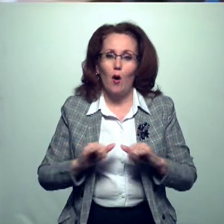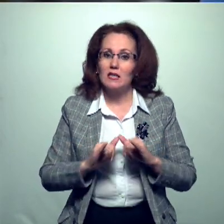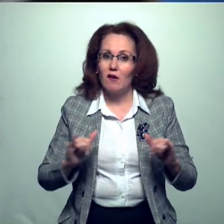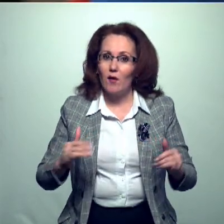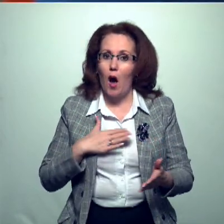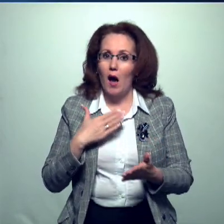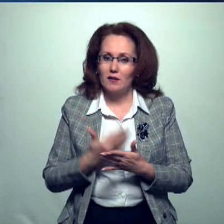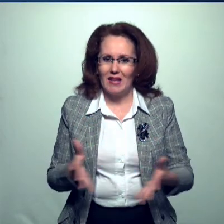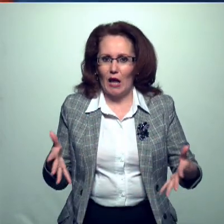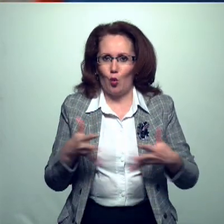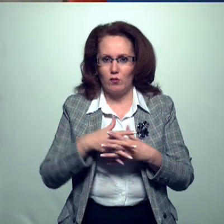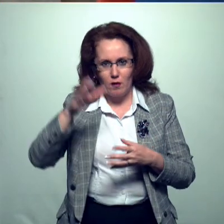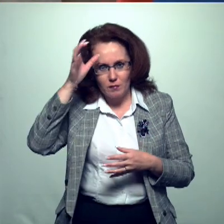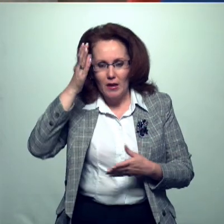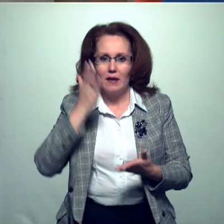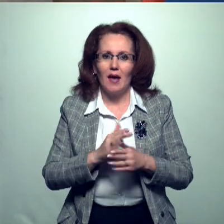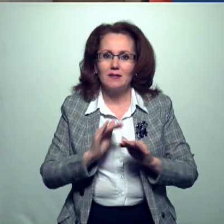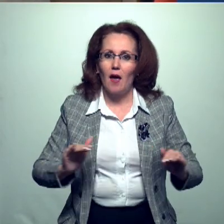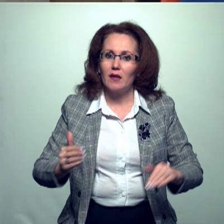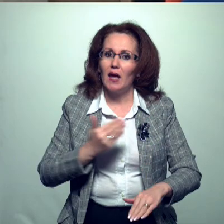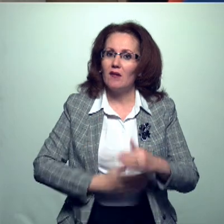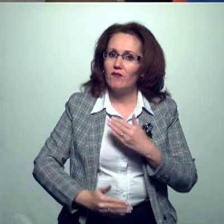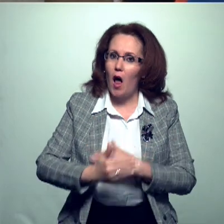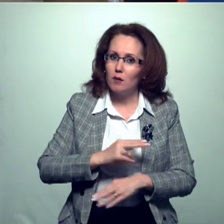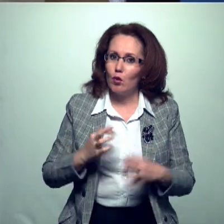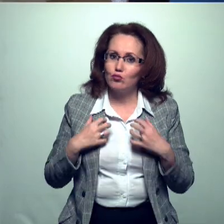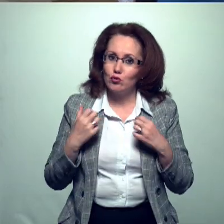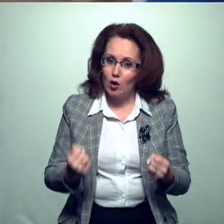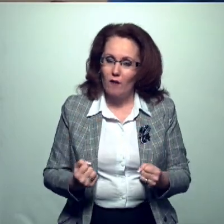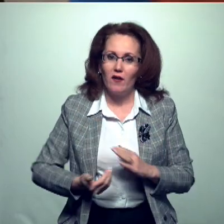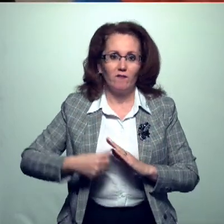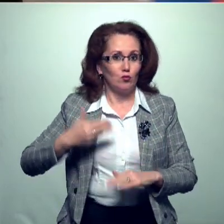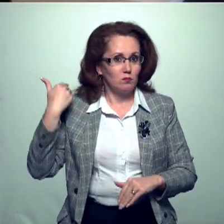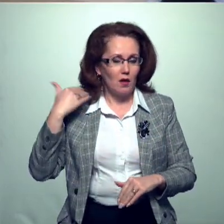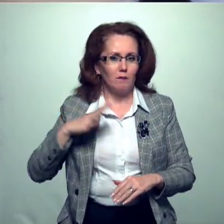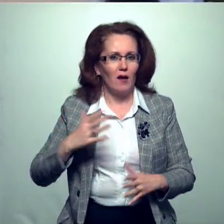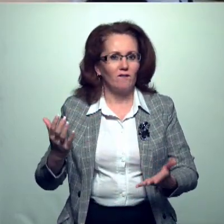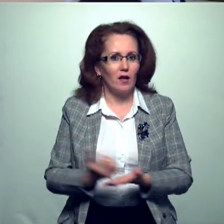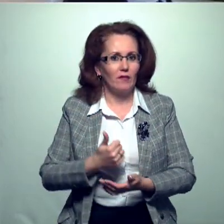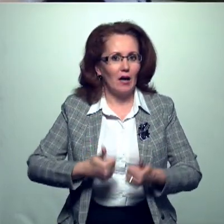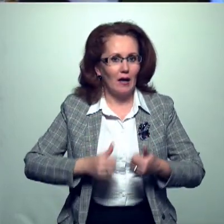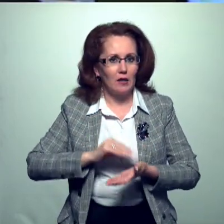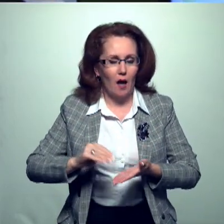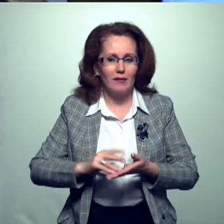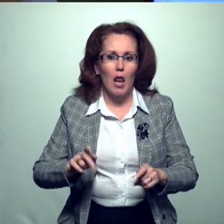образование. Здесь учатся порядка 40 детей с ограничениями по здоровью. В прошлом педагоги выигрывали грант на создание